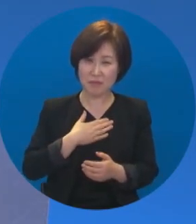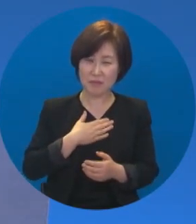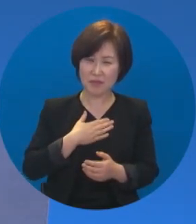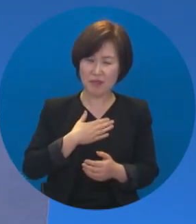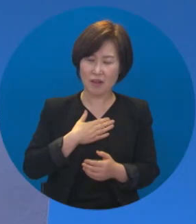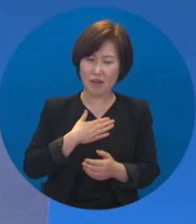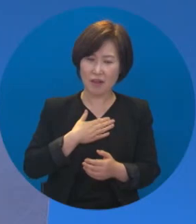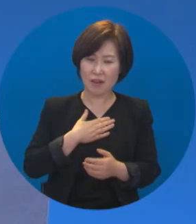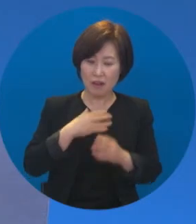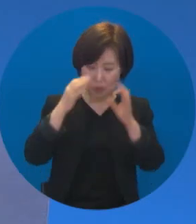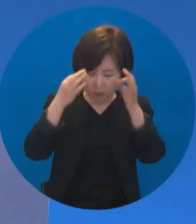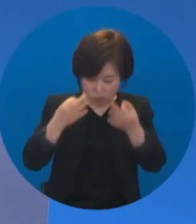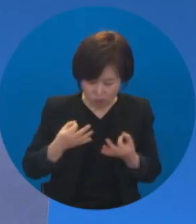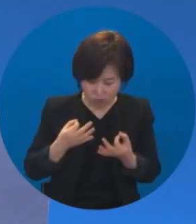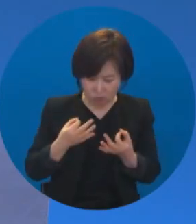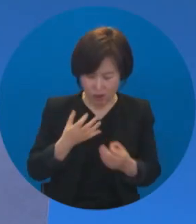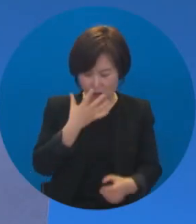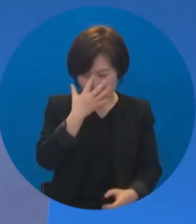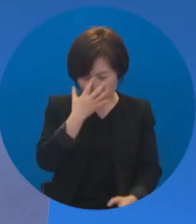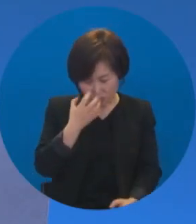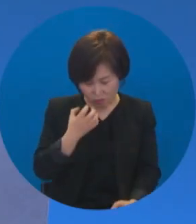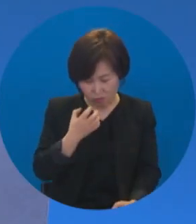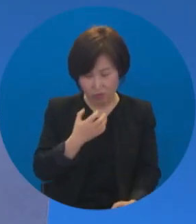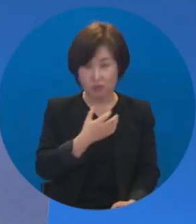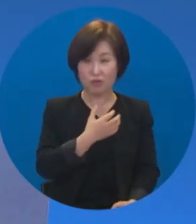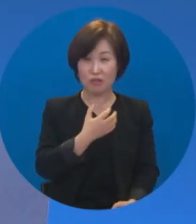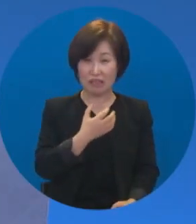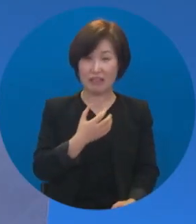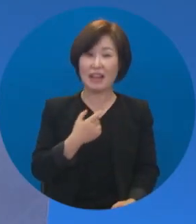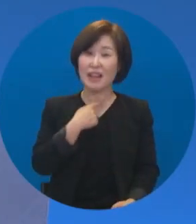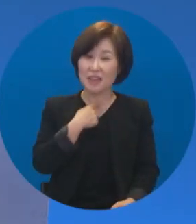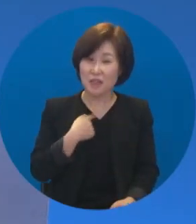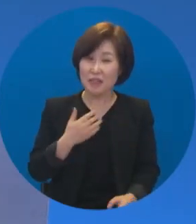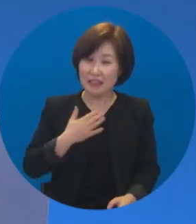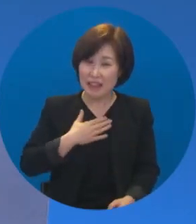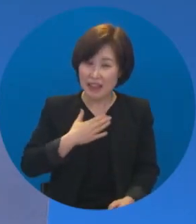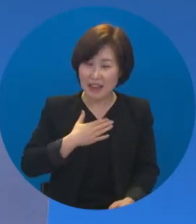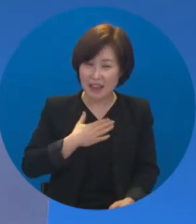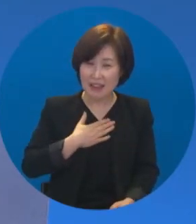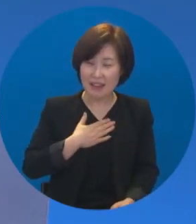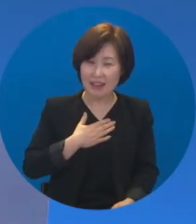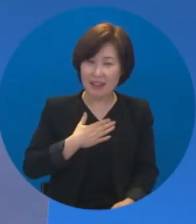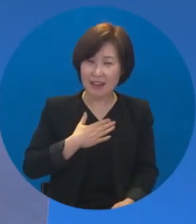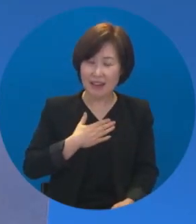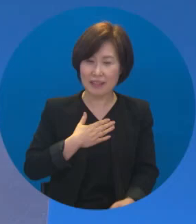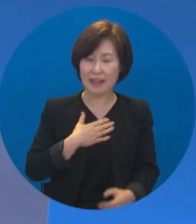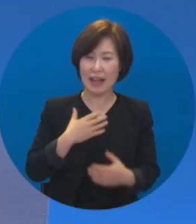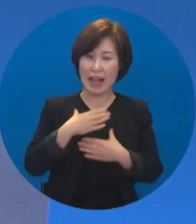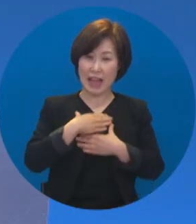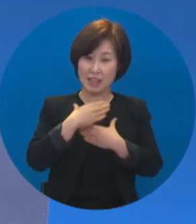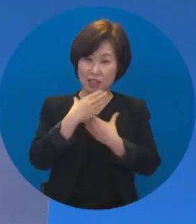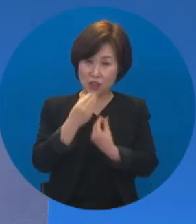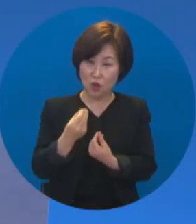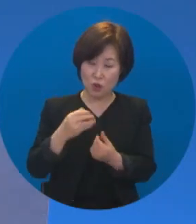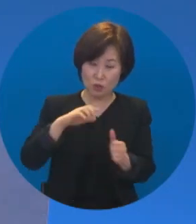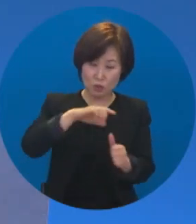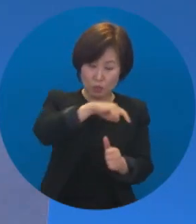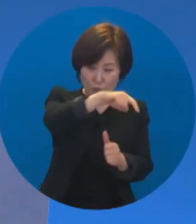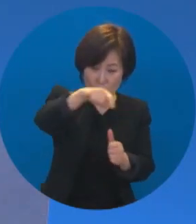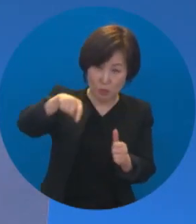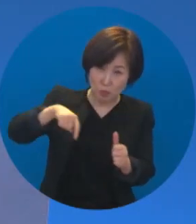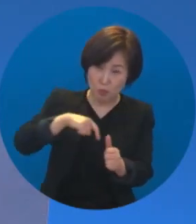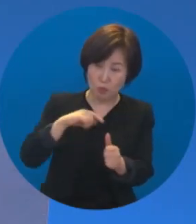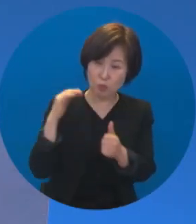있고 우울할 수 있고 탈선할 수 있었던 저를 안전하게 보호해 준 곳이, 그 울타리가 바로